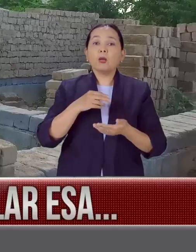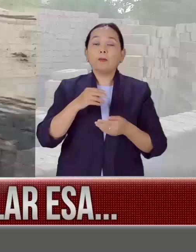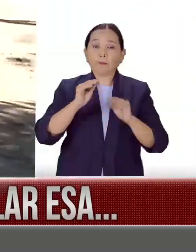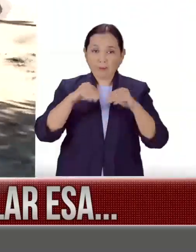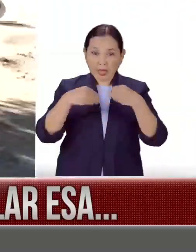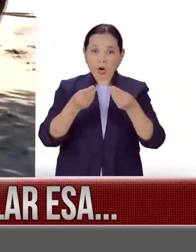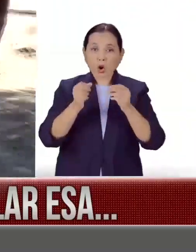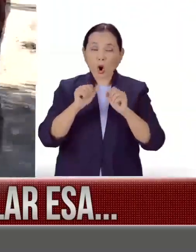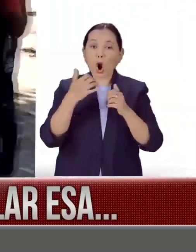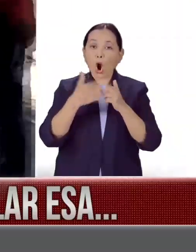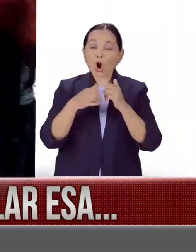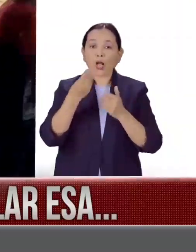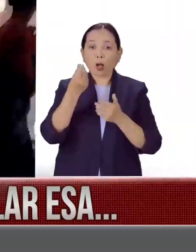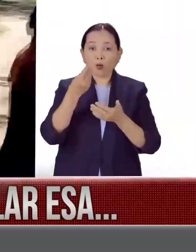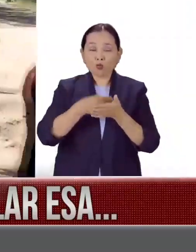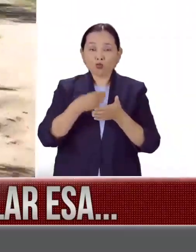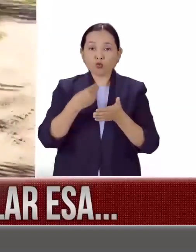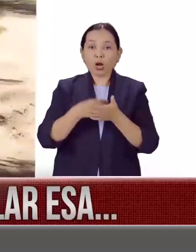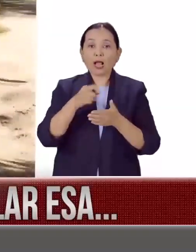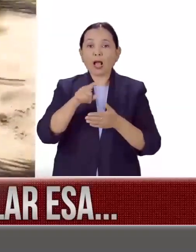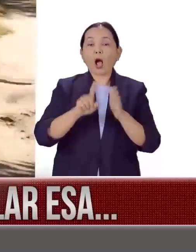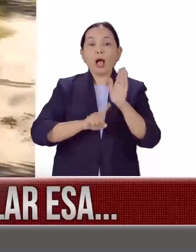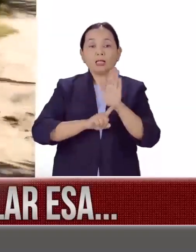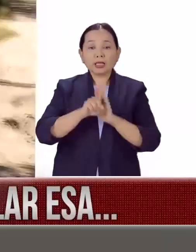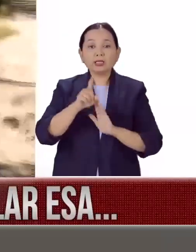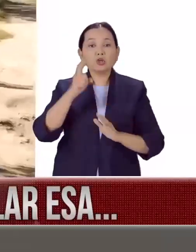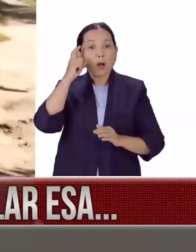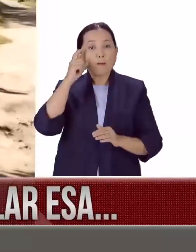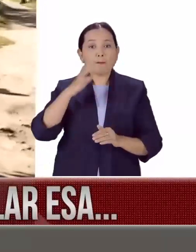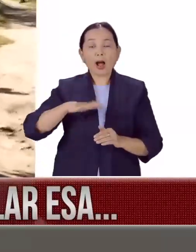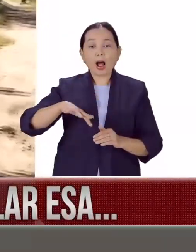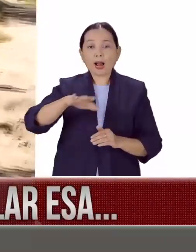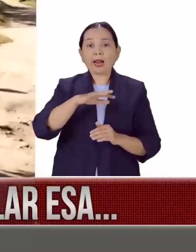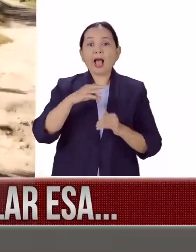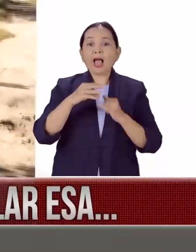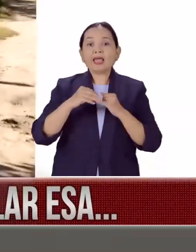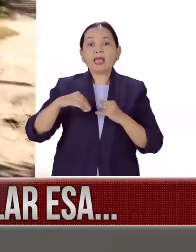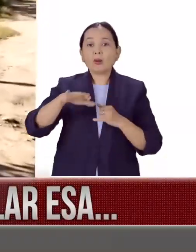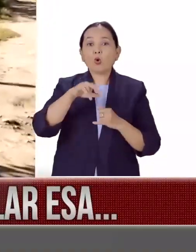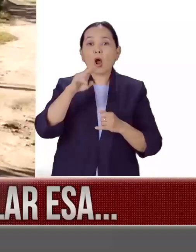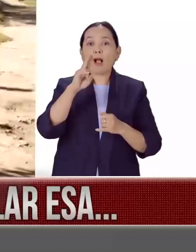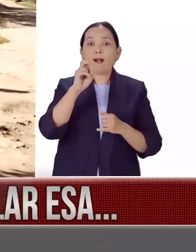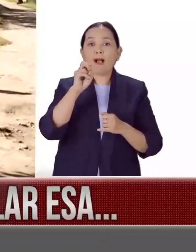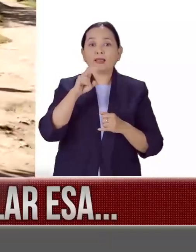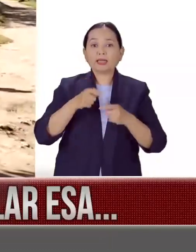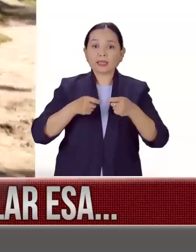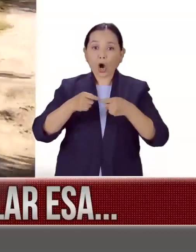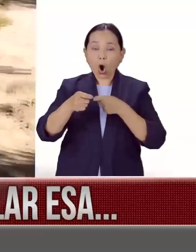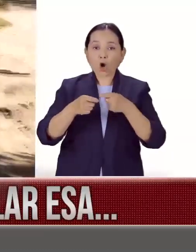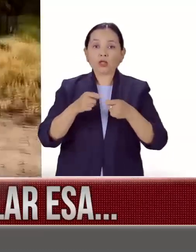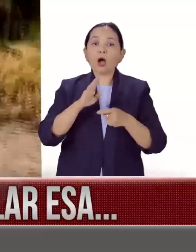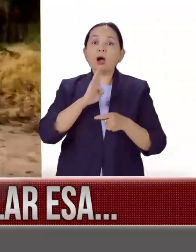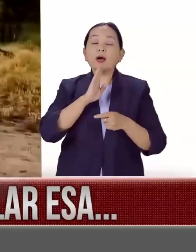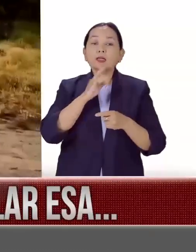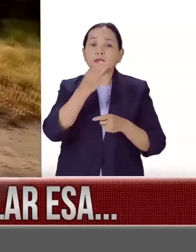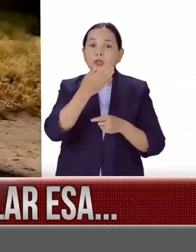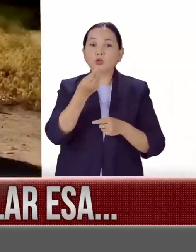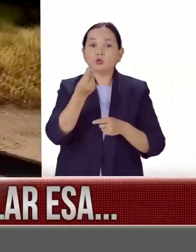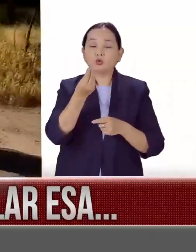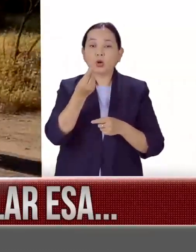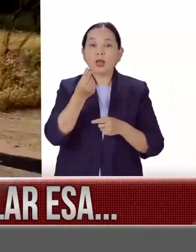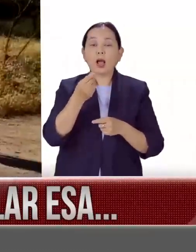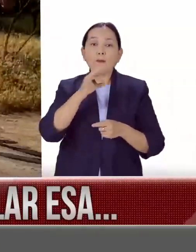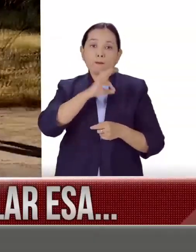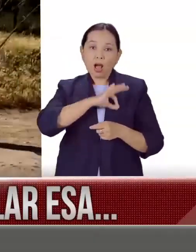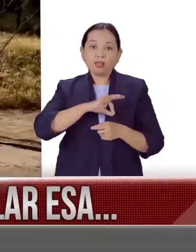dedi. Oraga pul aralashib kalavaning uchi topildi. Mahalliy hokimiyat va yer mulk kadastr tashkilot xodimlari qo'shni qiz so'rayotgan pul